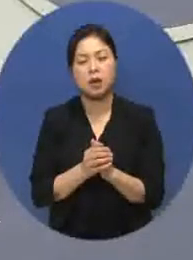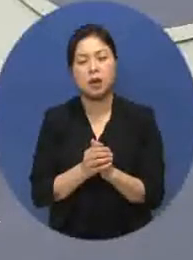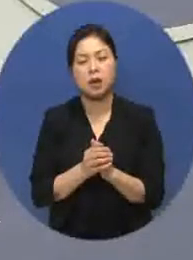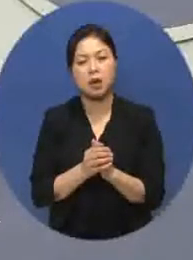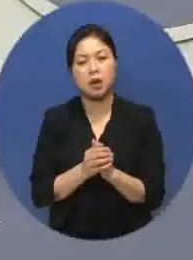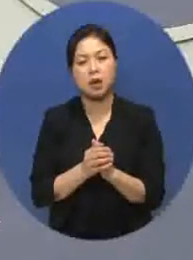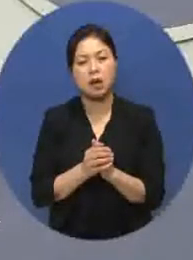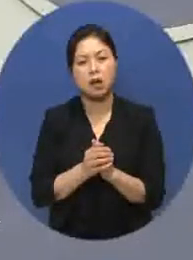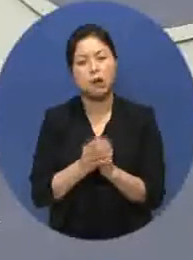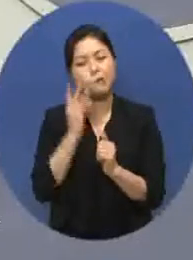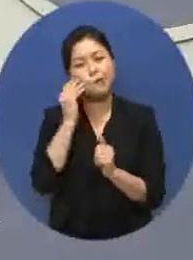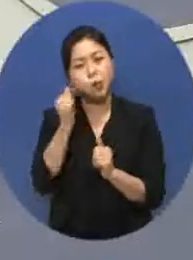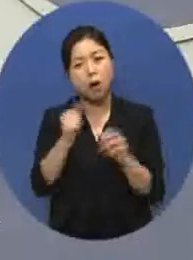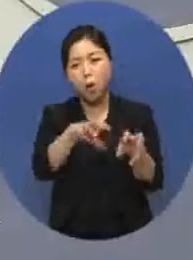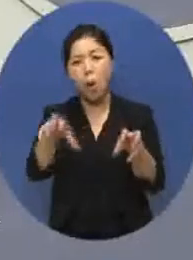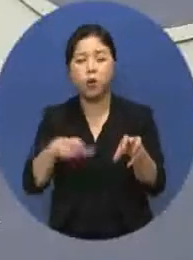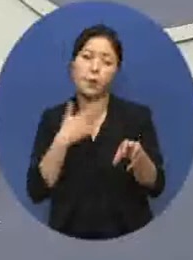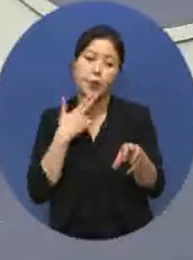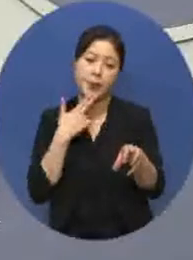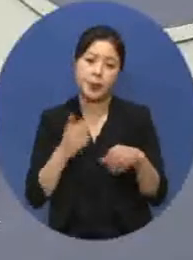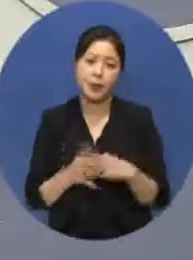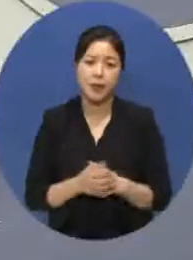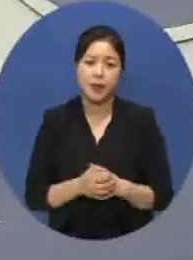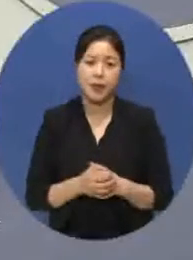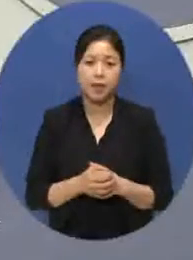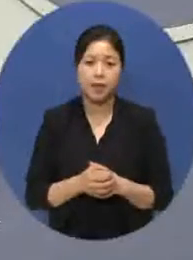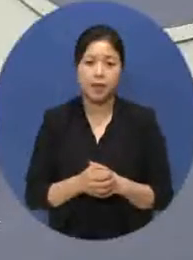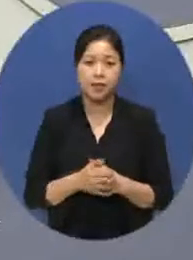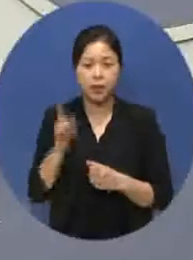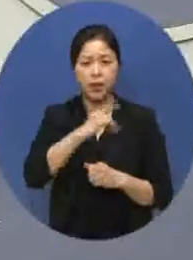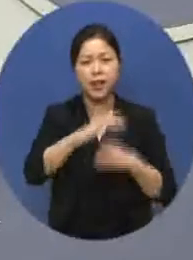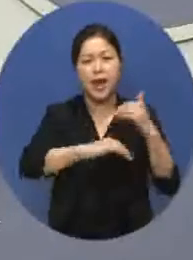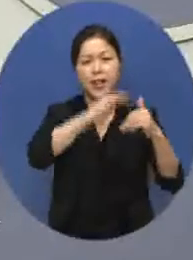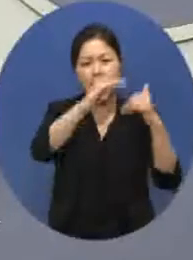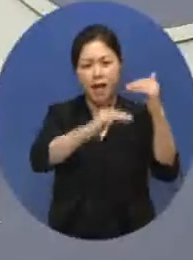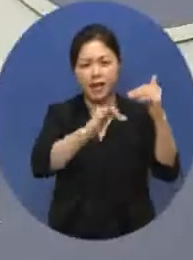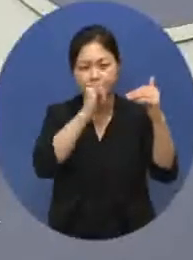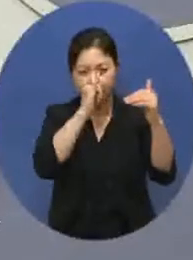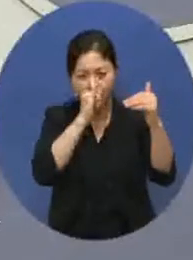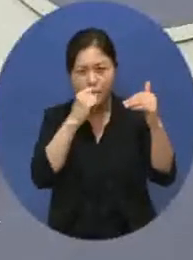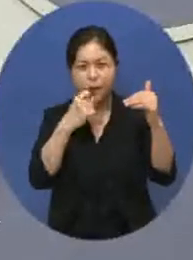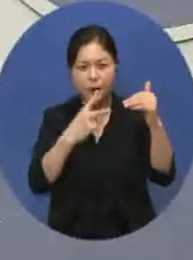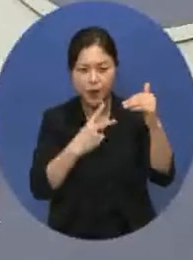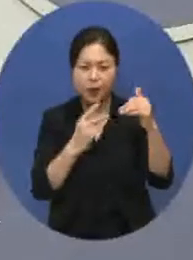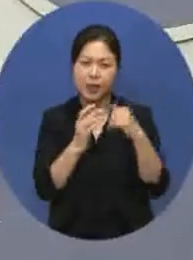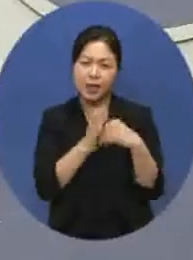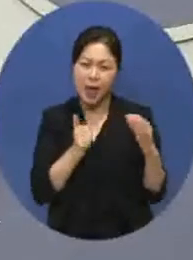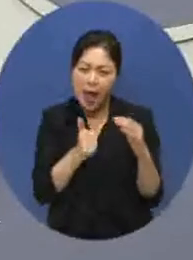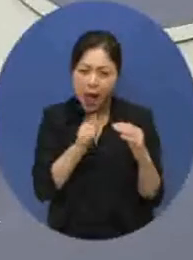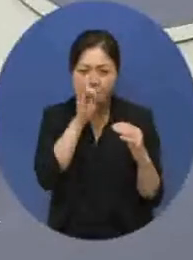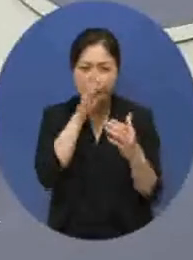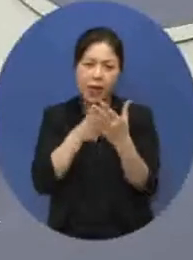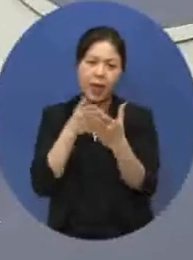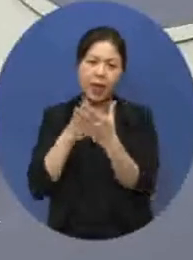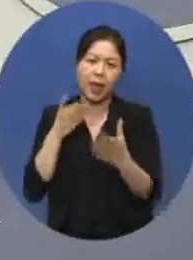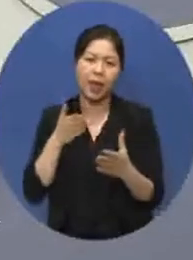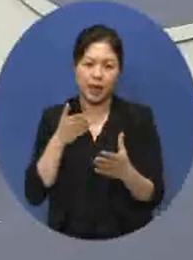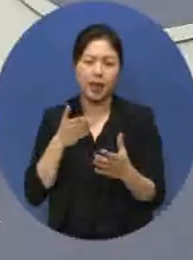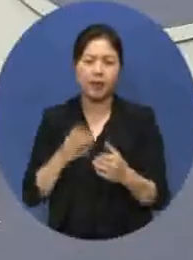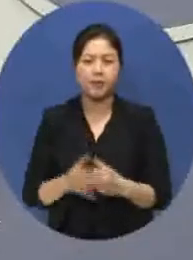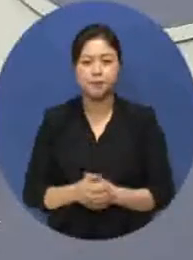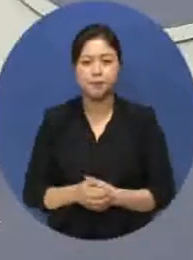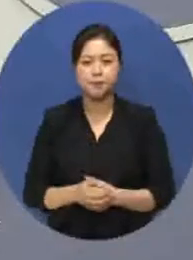공연장이라든가 그게 거의 없어요. 다 뭐 벽 계단으로 만들어져 있고 접근이 안 되고 그런 상황이거든요.